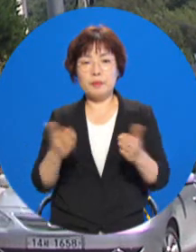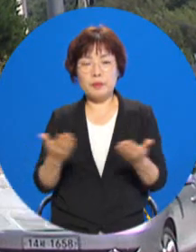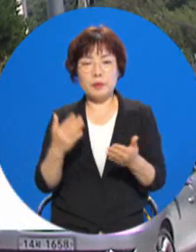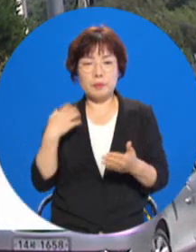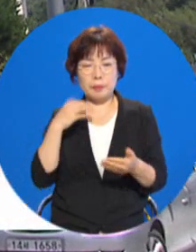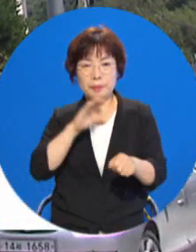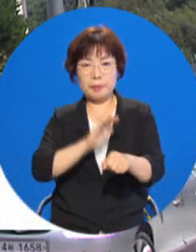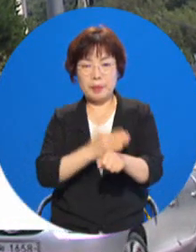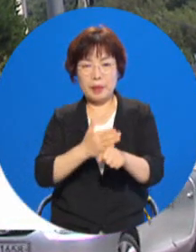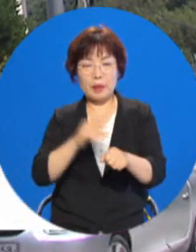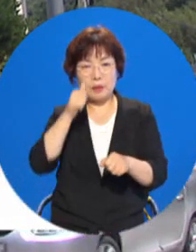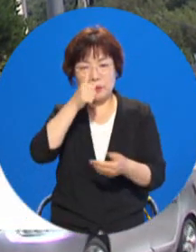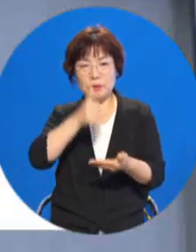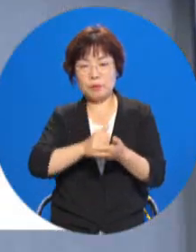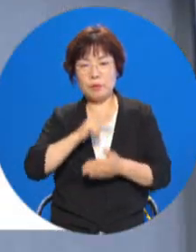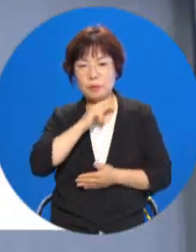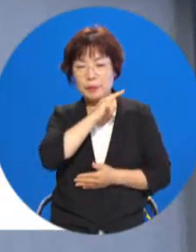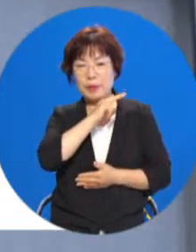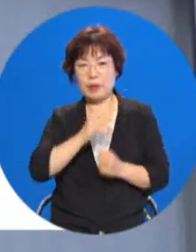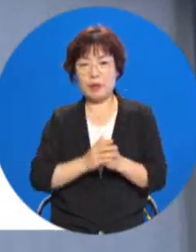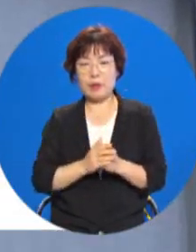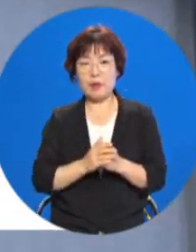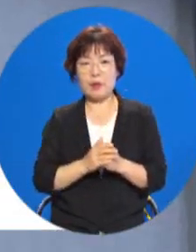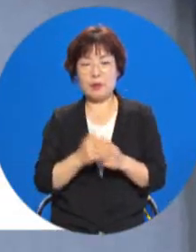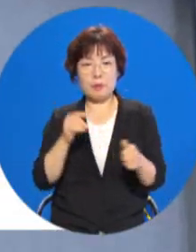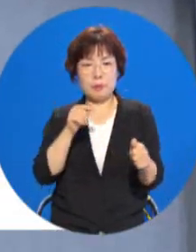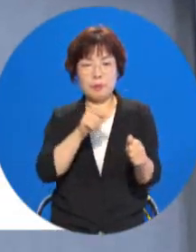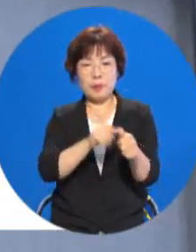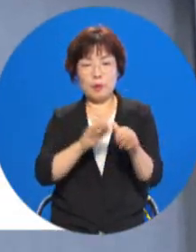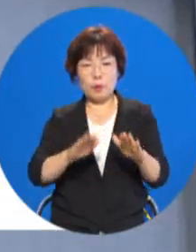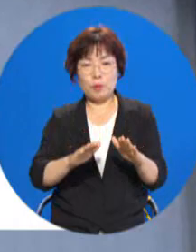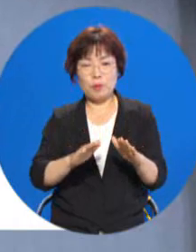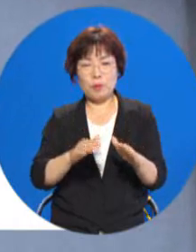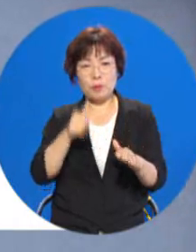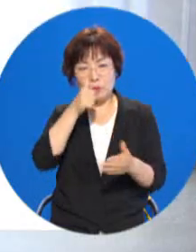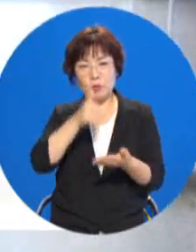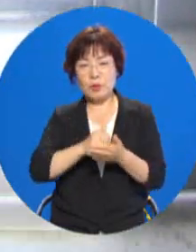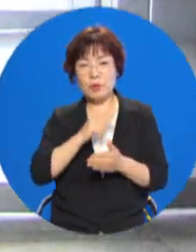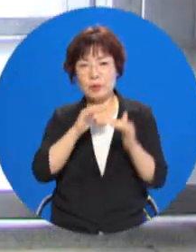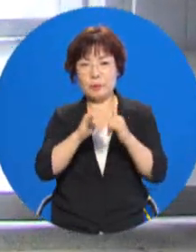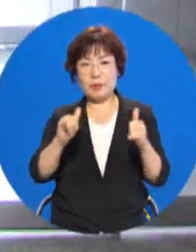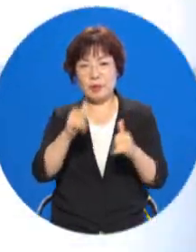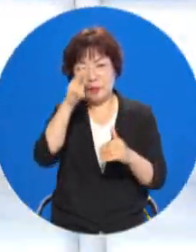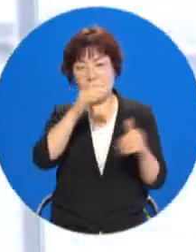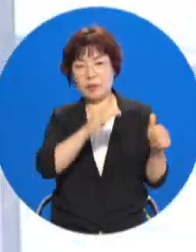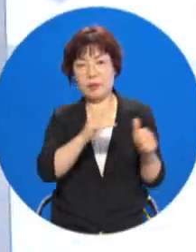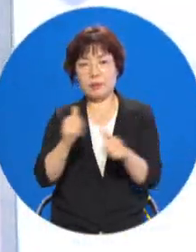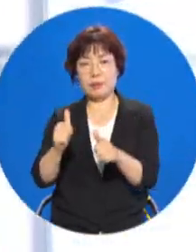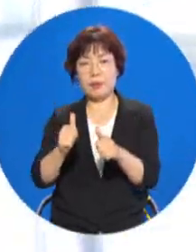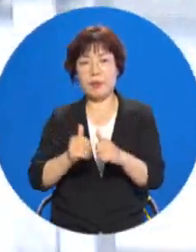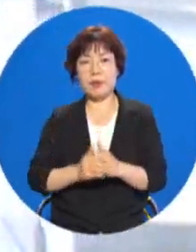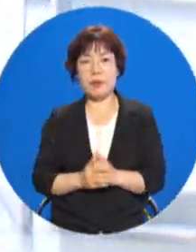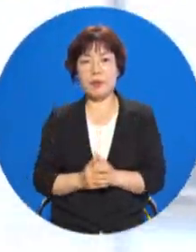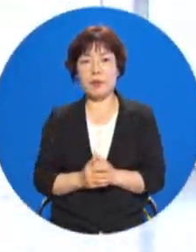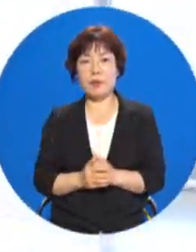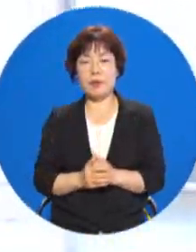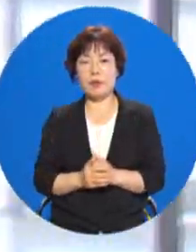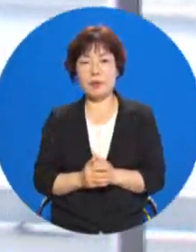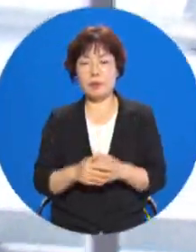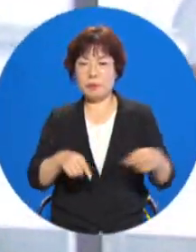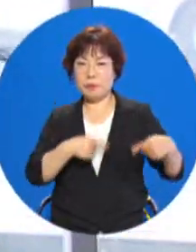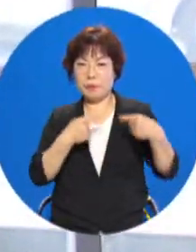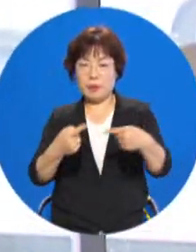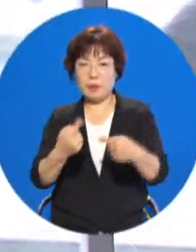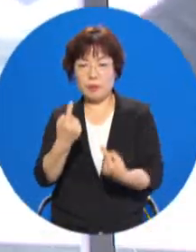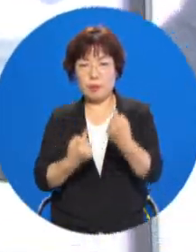업무상 배임 혐의를 받고 있는 박병종 전 고흥군수가 오늘 피의자 신분으로 경찰에 소환됐습니다. 출석